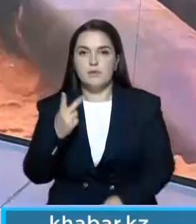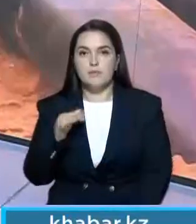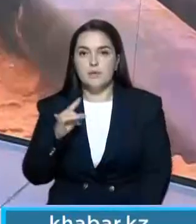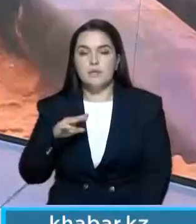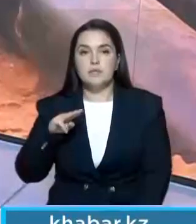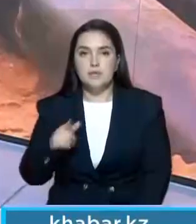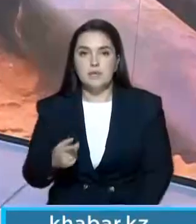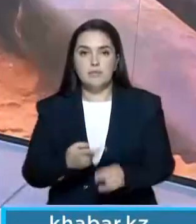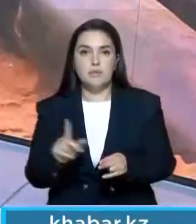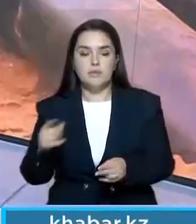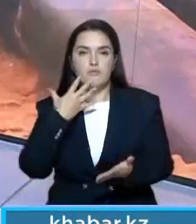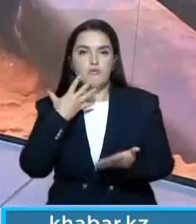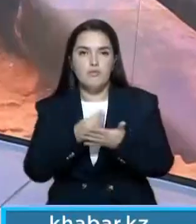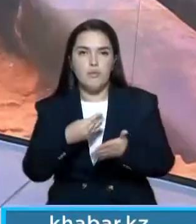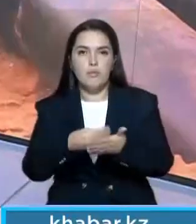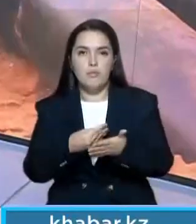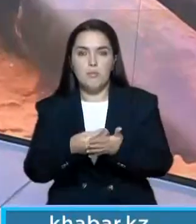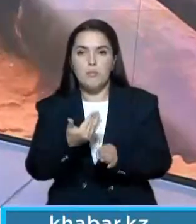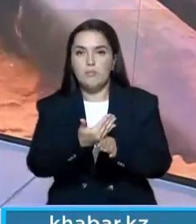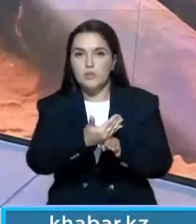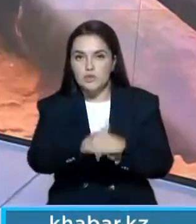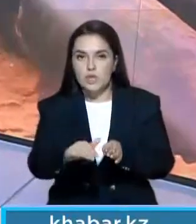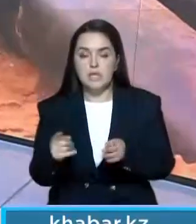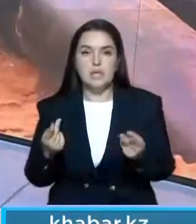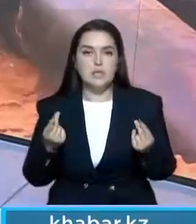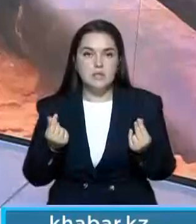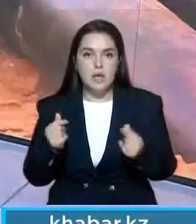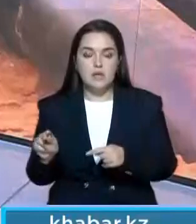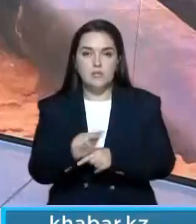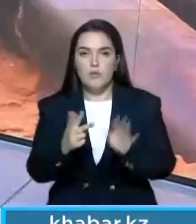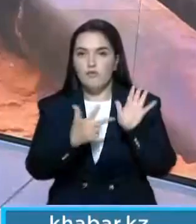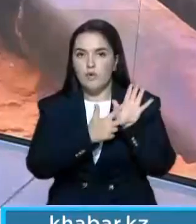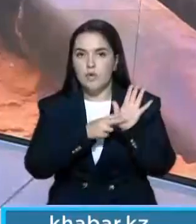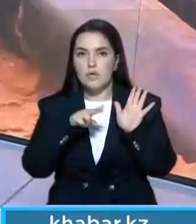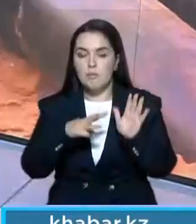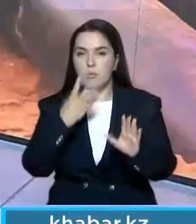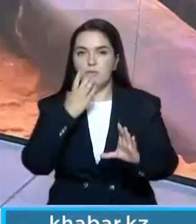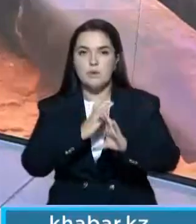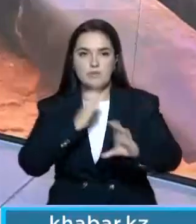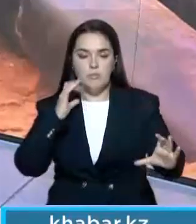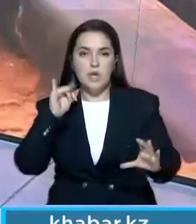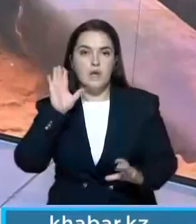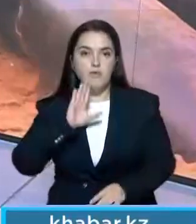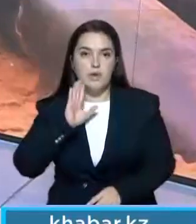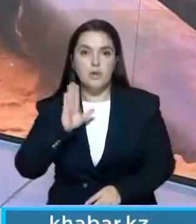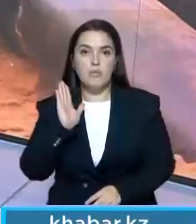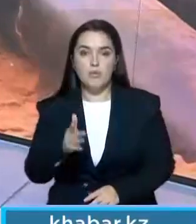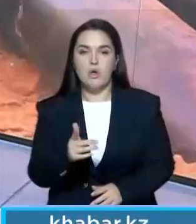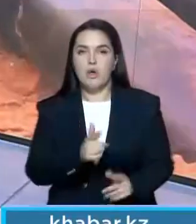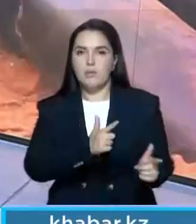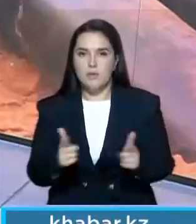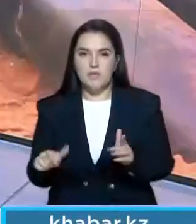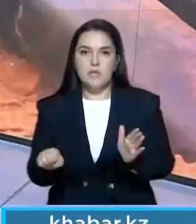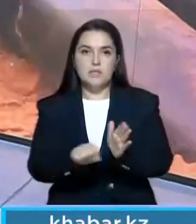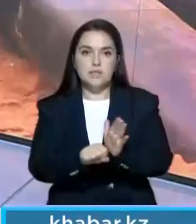тенге. Львиная доля из местного бюджета. На эти средства отремонтируют 8 километров тепло- и водопроводных сетей. Подготовка к зиме на